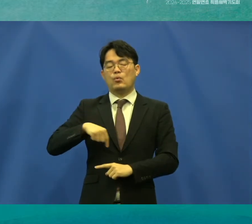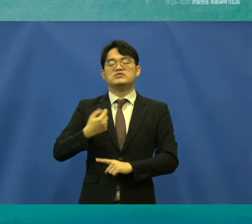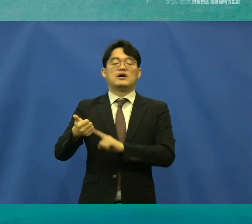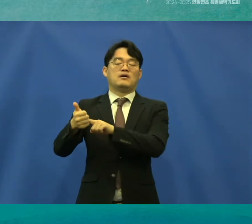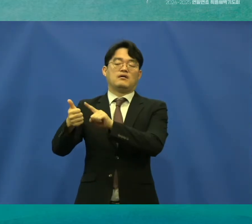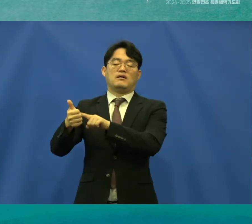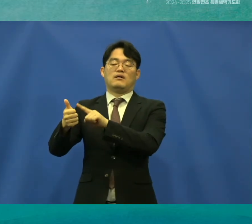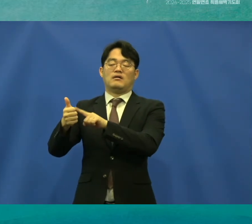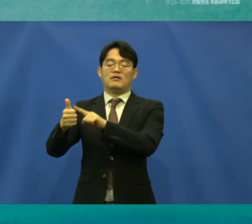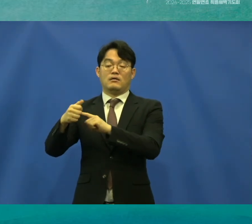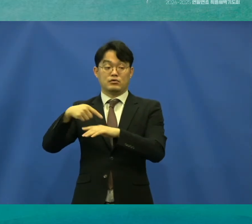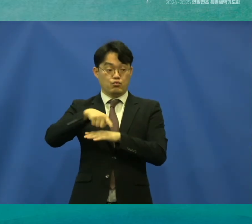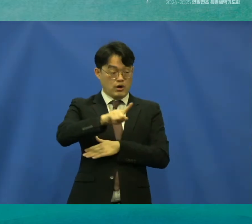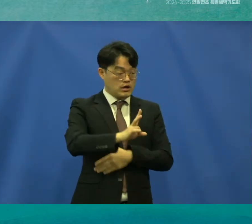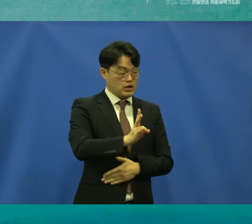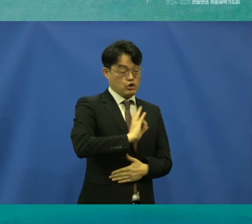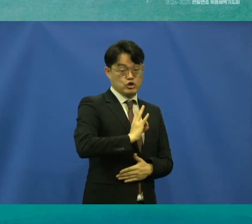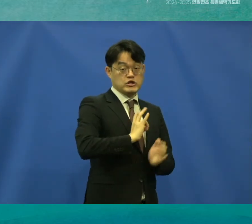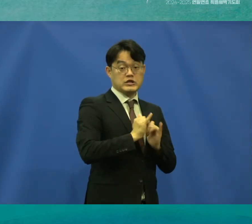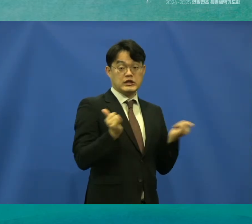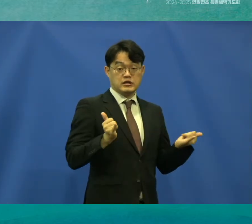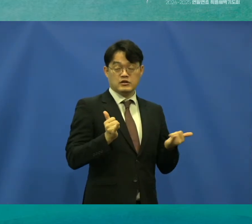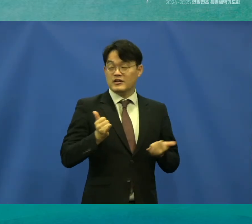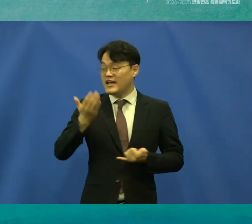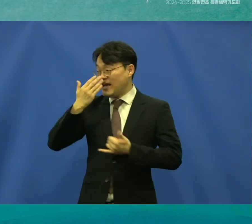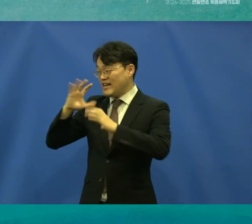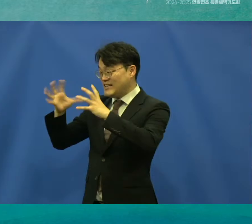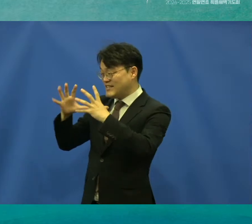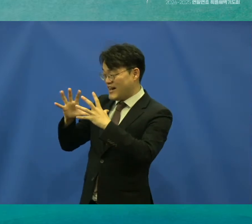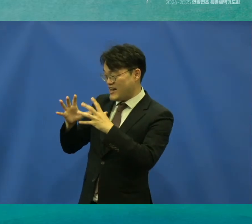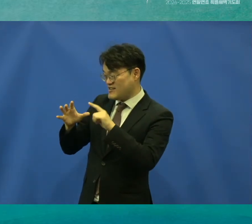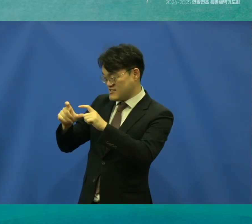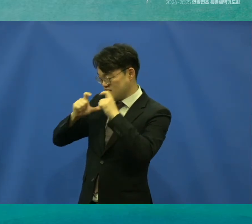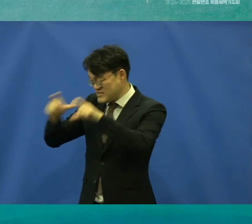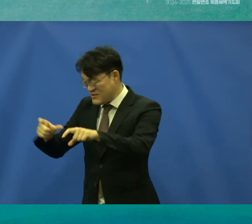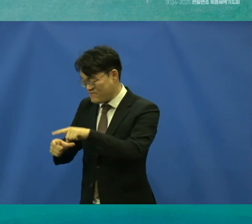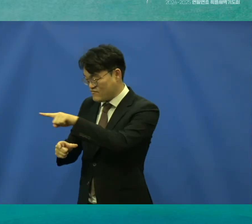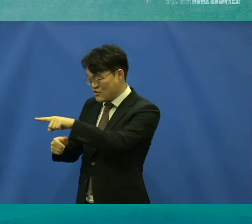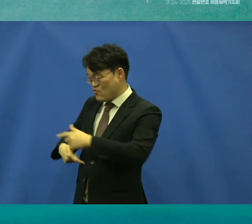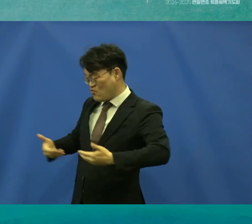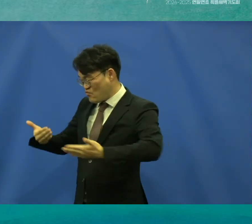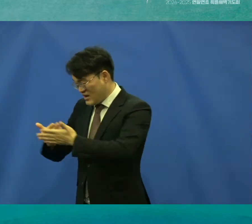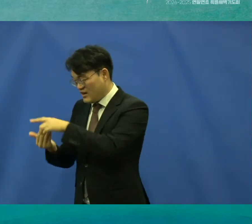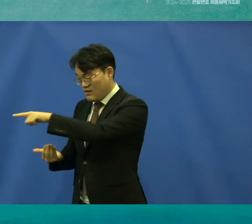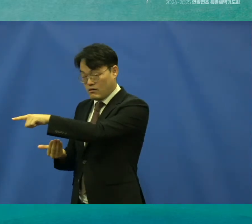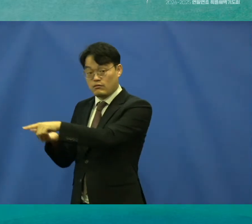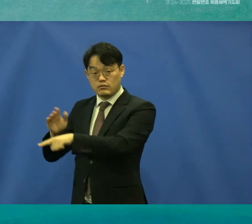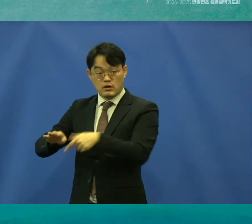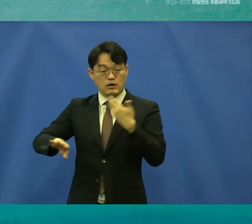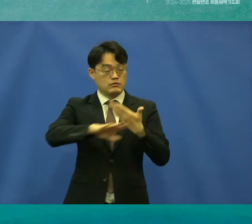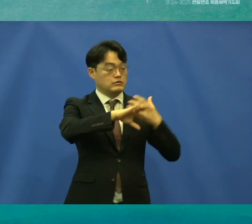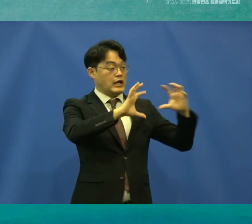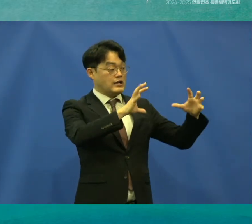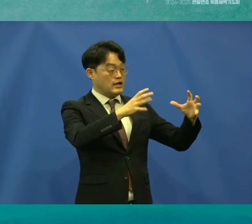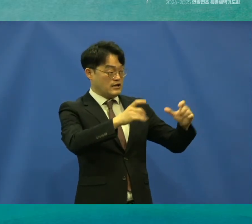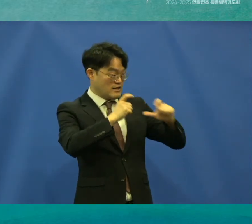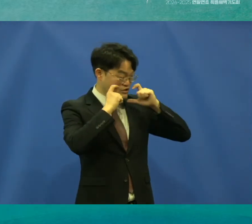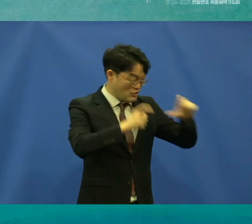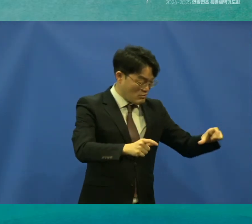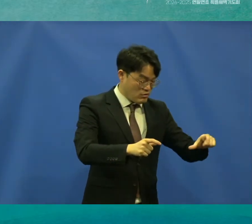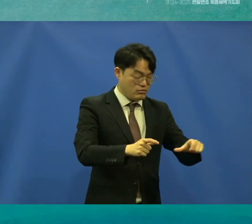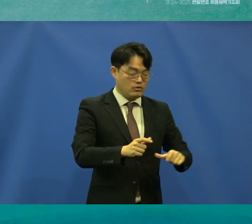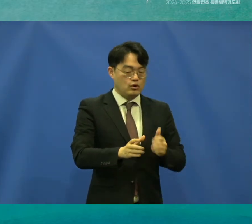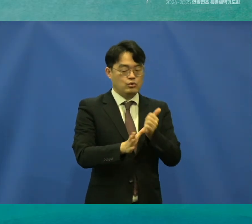사실 요즘 시대라면 큰 화제가 될 수 없습니다. 오늘날은 세계 선교가 매우 자연스러운 시대를 우리가 살고